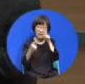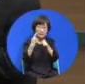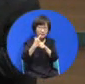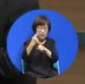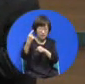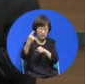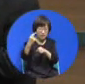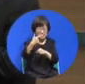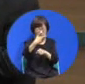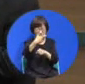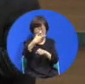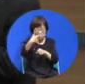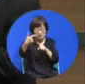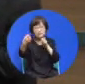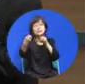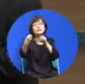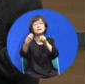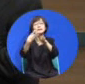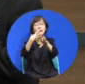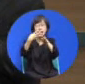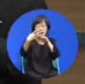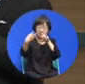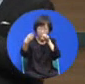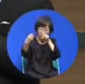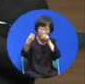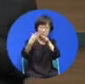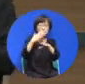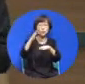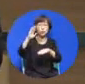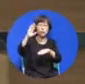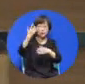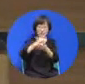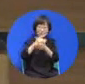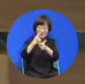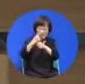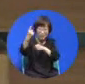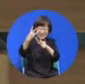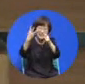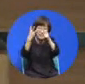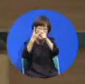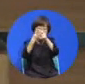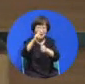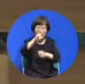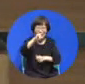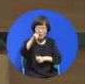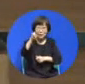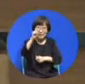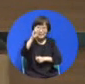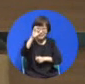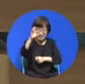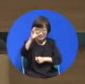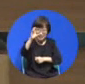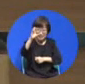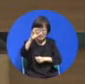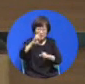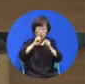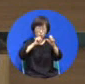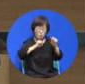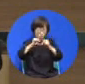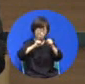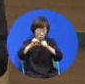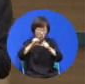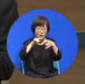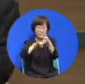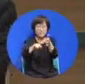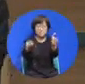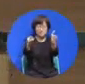될 것입니다. I believe that many answers will come to us next year. 제3RTC 운동 이름 언약 잡을 때 하나님이 문을 여시게 되겠습니다. And when you grab hold of the covenant, God